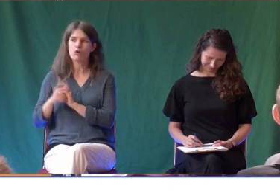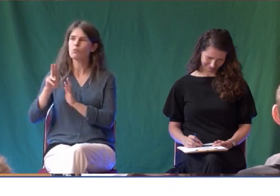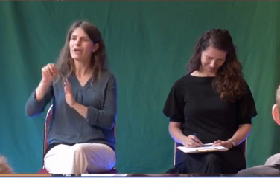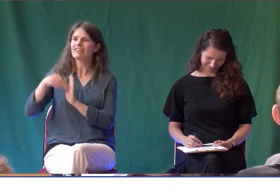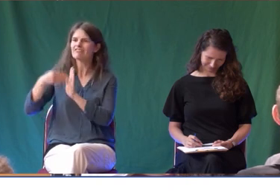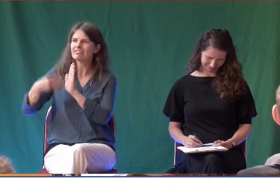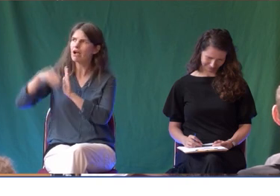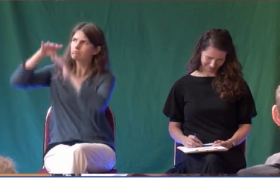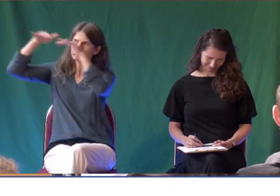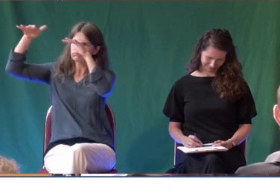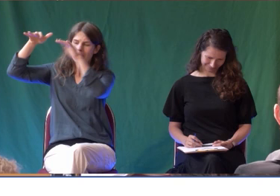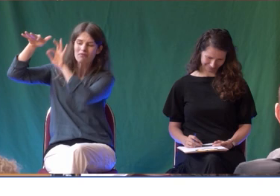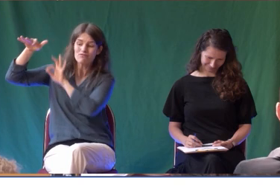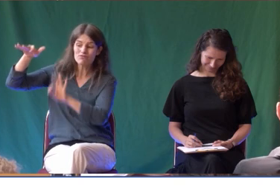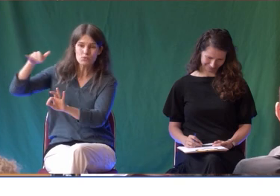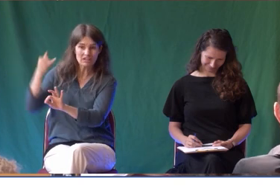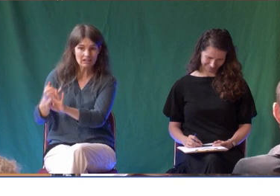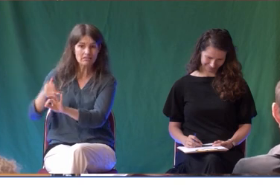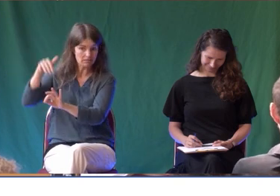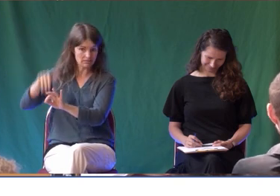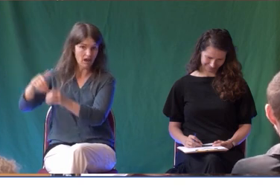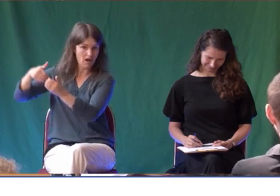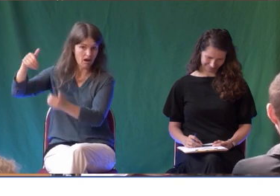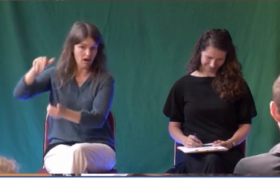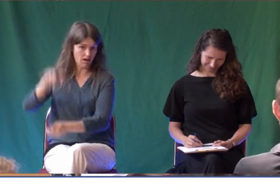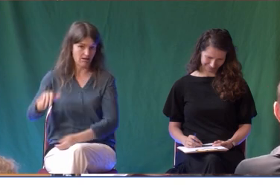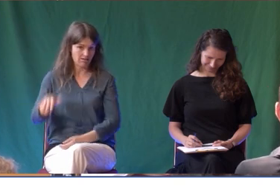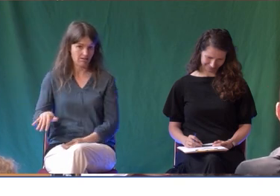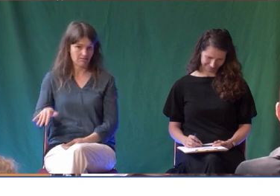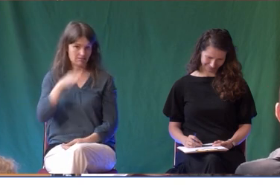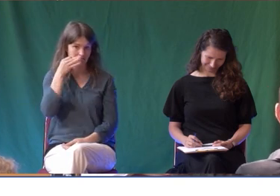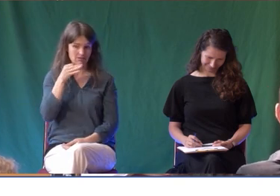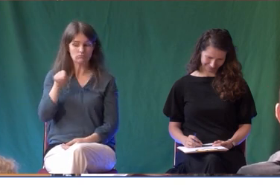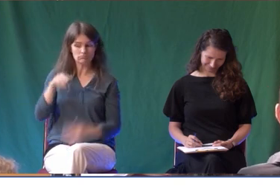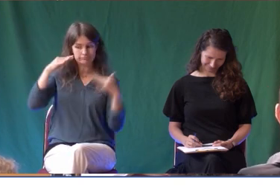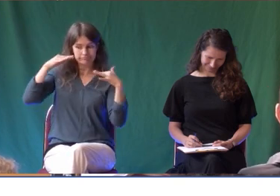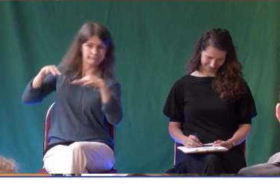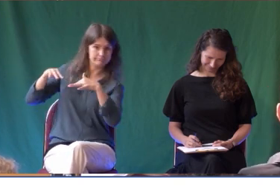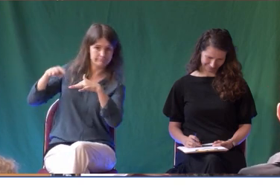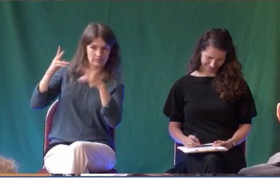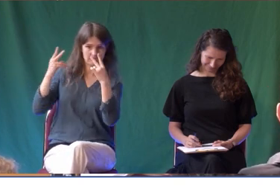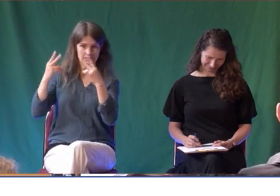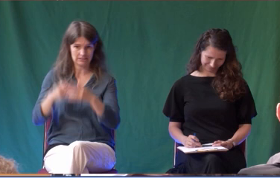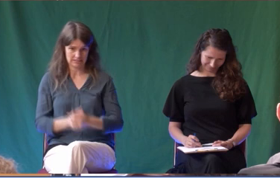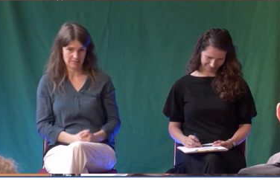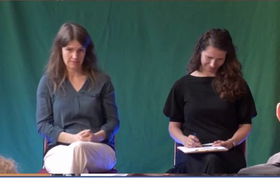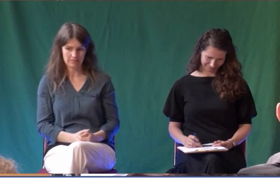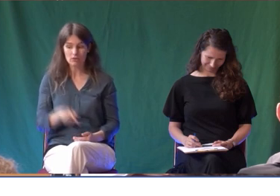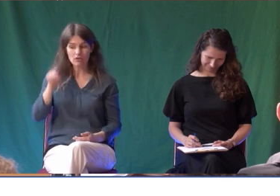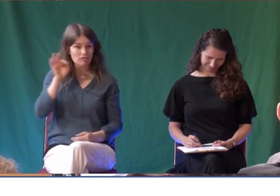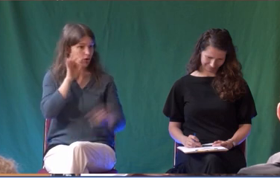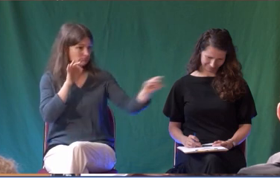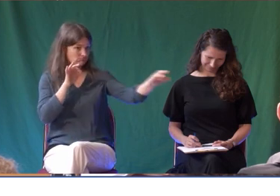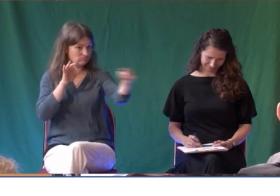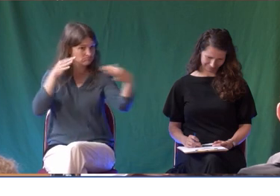Kinderrechte und diese sollen ganz doll beachtet werden dafür setzt sich